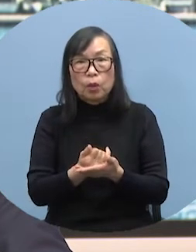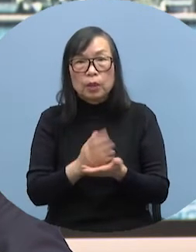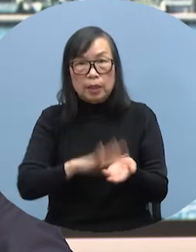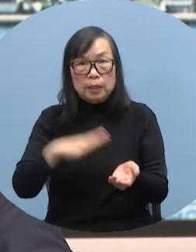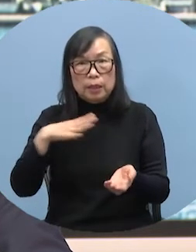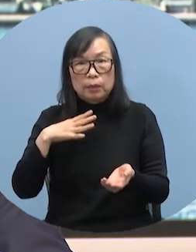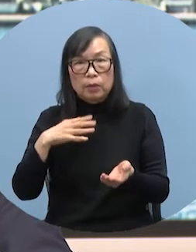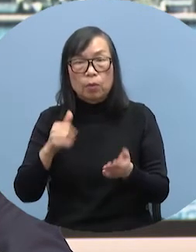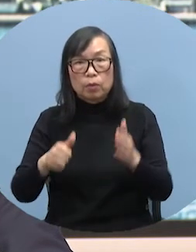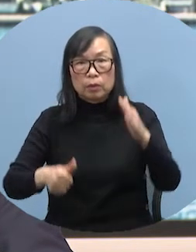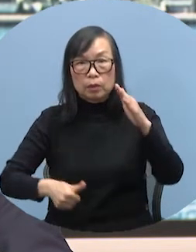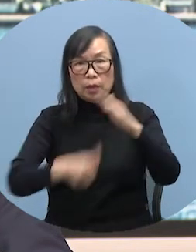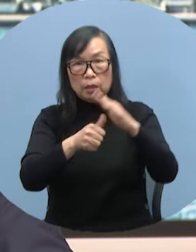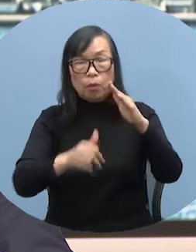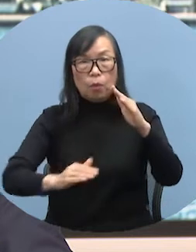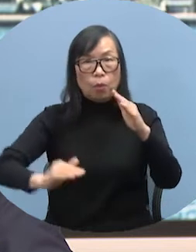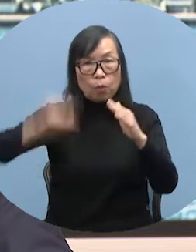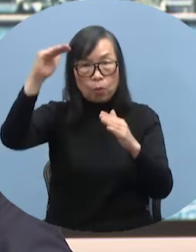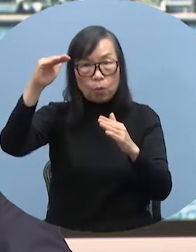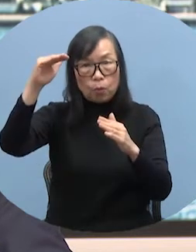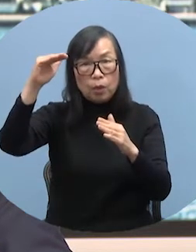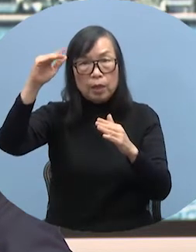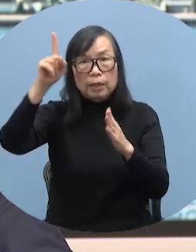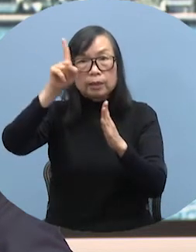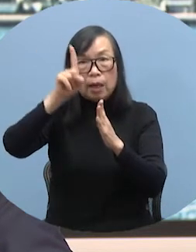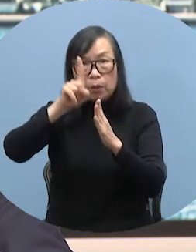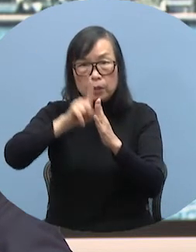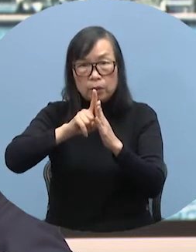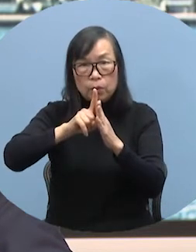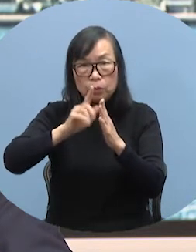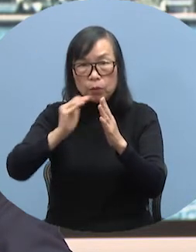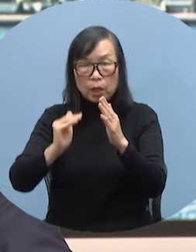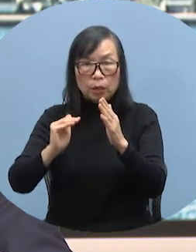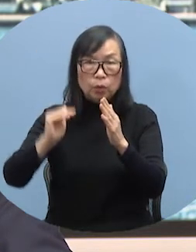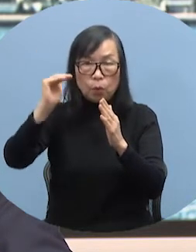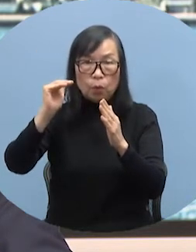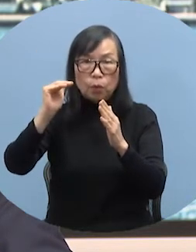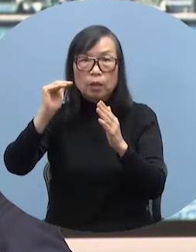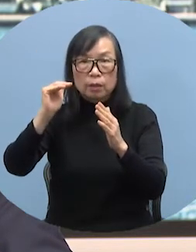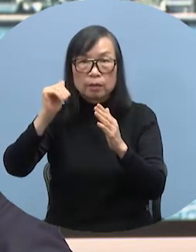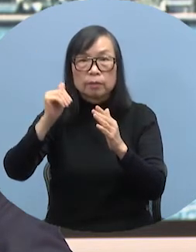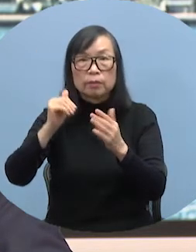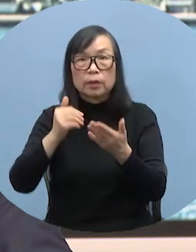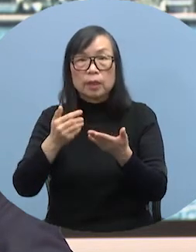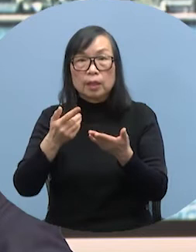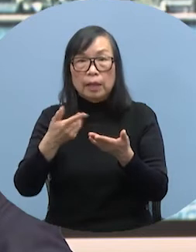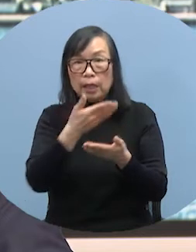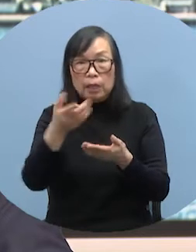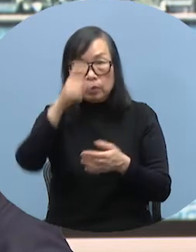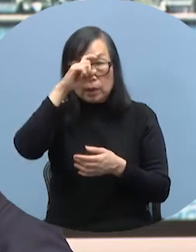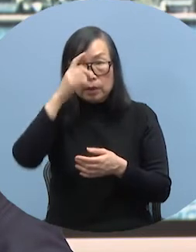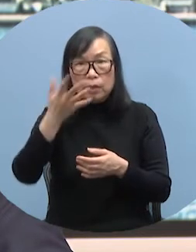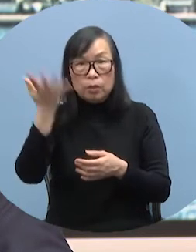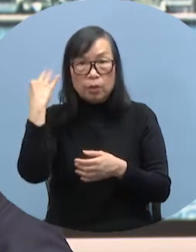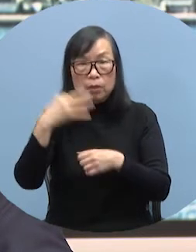其實個疫情都係有一個極之高嘅水平咧，跌翻即係稍微跌翻到去一個非常之高嘅水平。大家都記